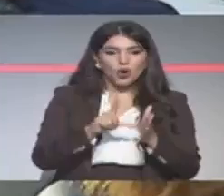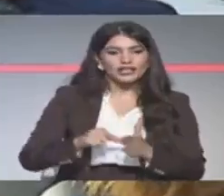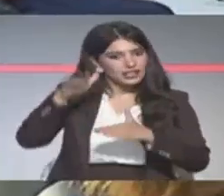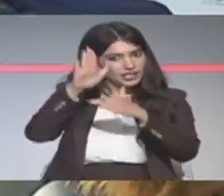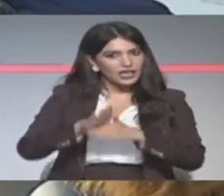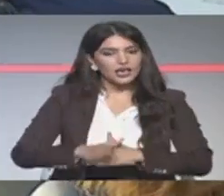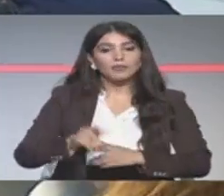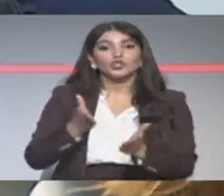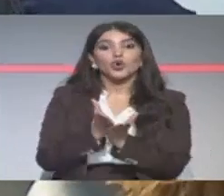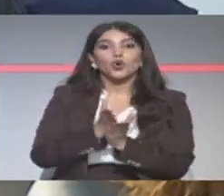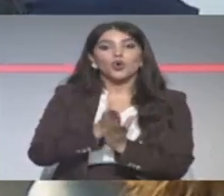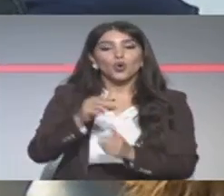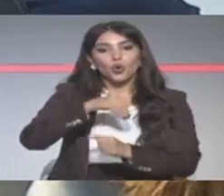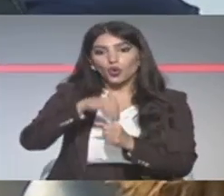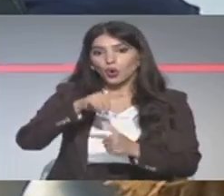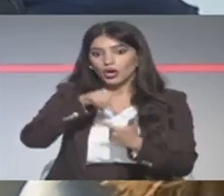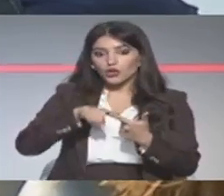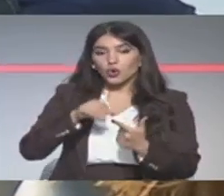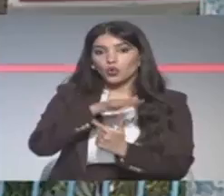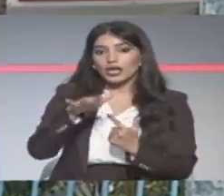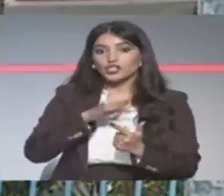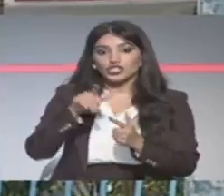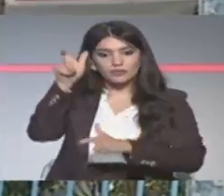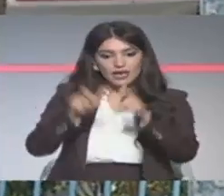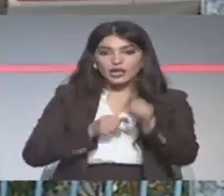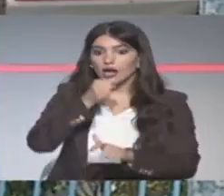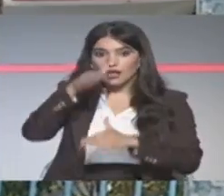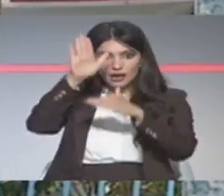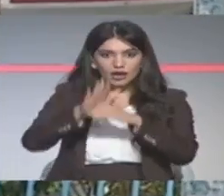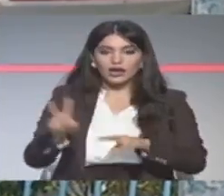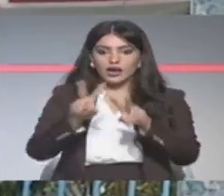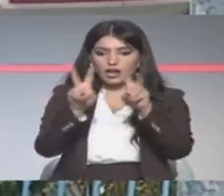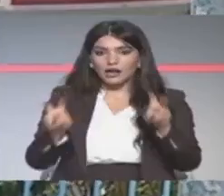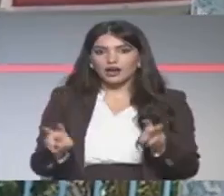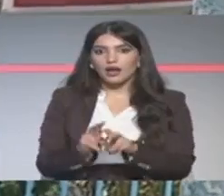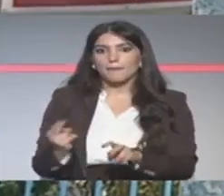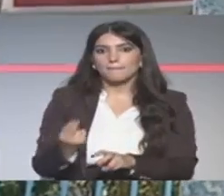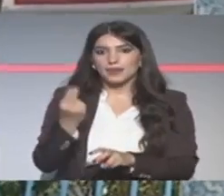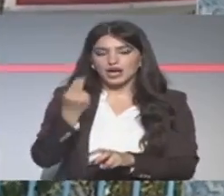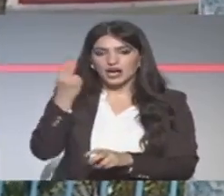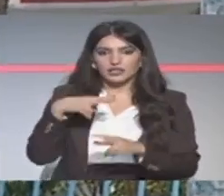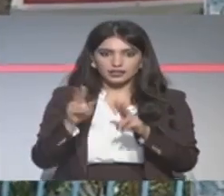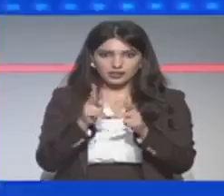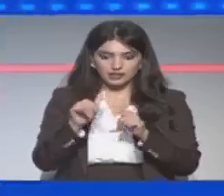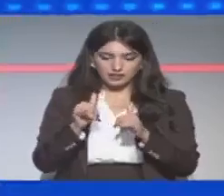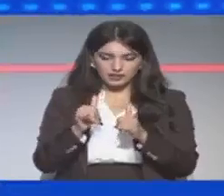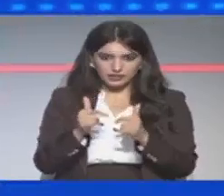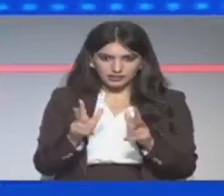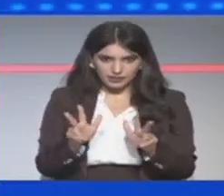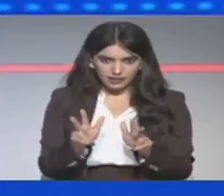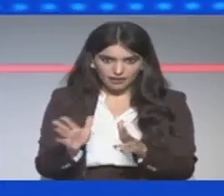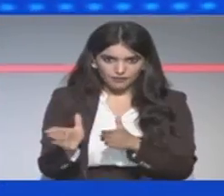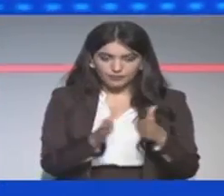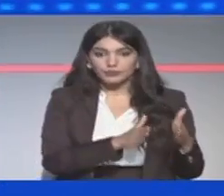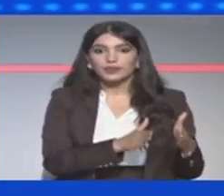الحقوق الاقتصاديه والاجتماعيه والمهنيه للصحفيين خريجي معهد الصحافة وعلوم الإخبار.